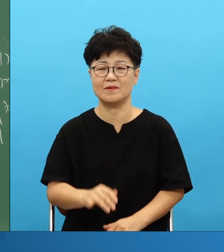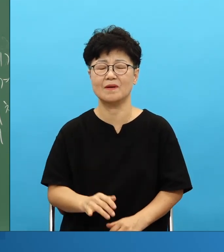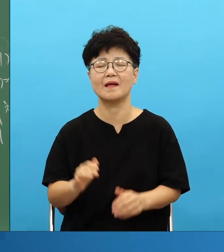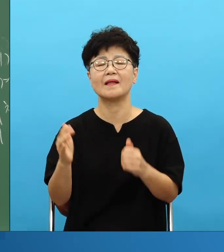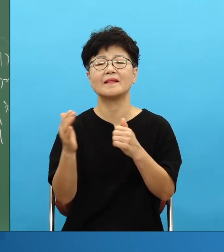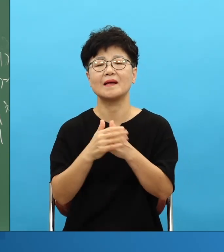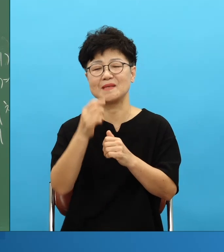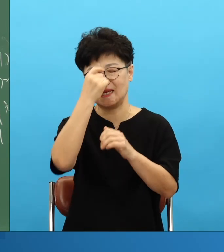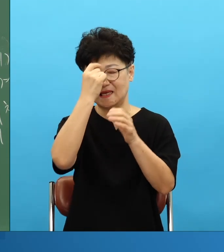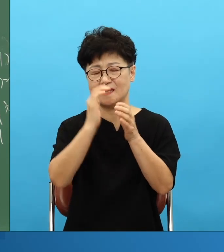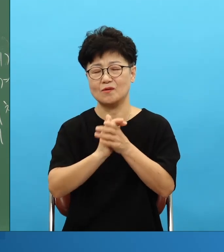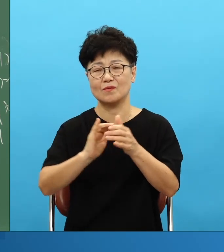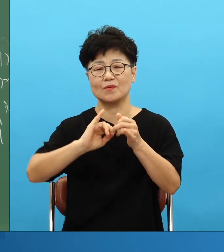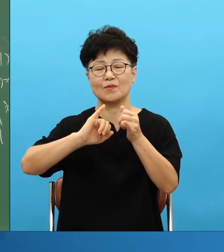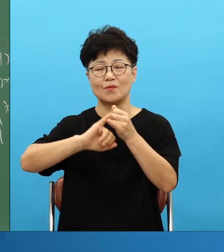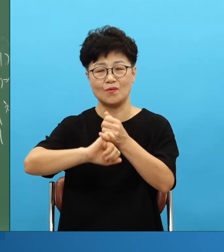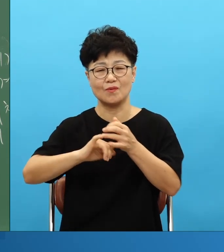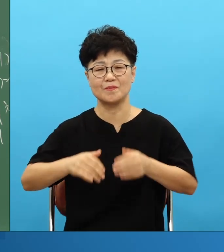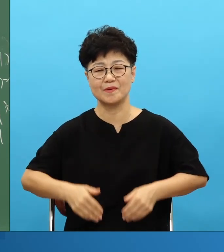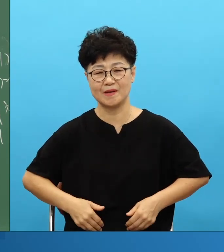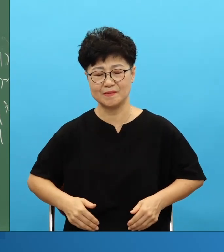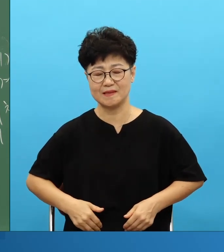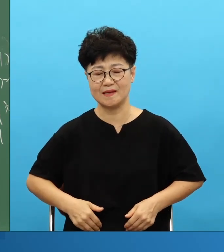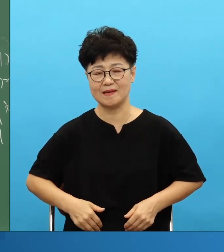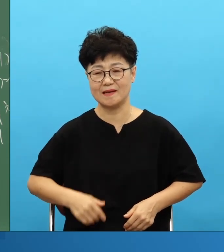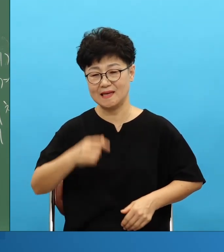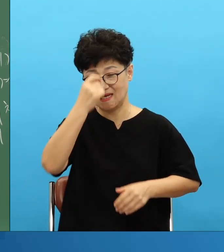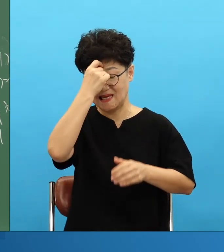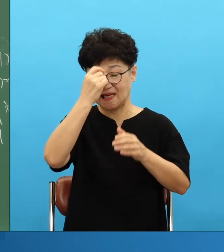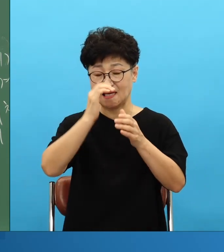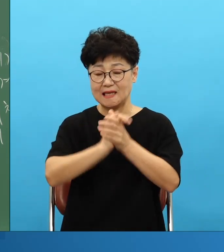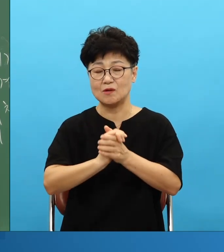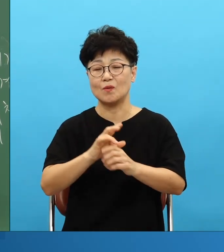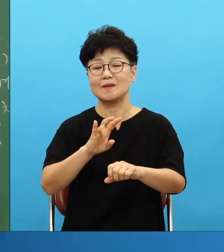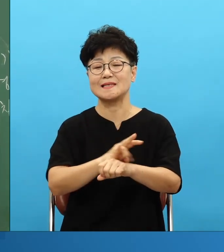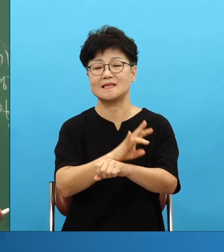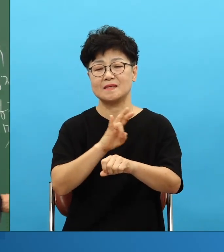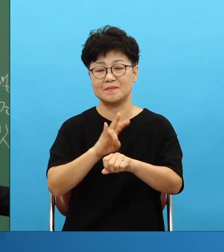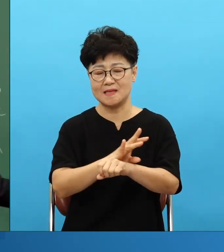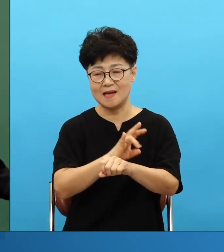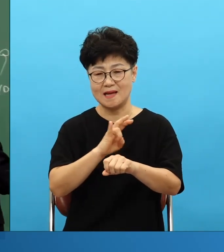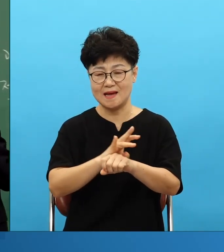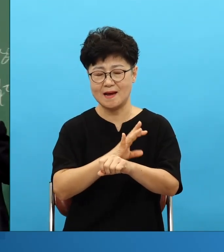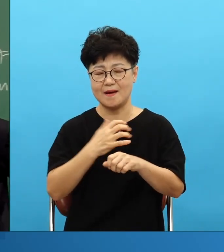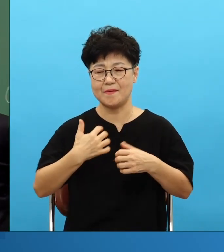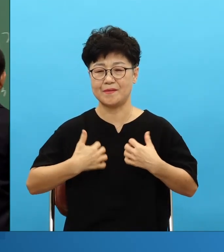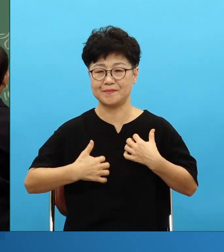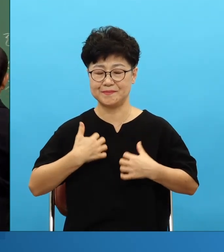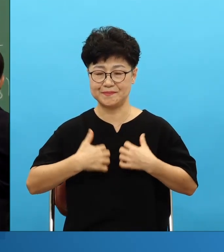그래서 기도로 24 이렇게 돼요. And so enjoying prayer 24 hours a day.